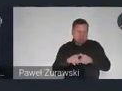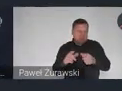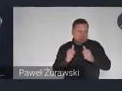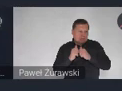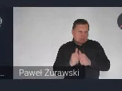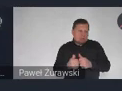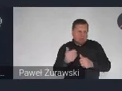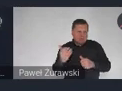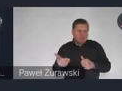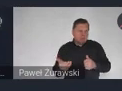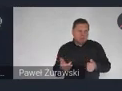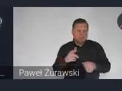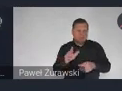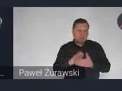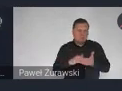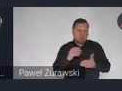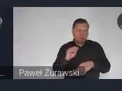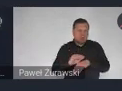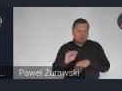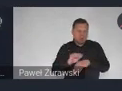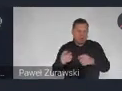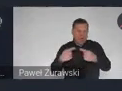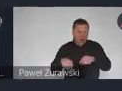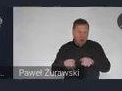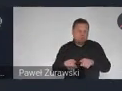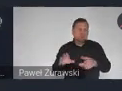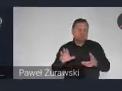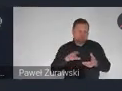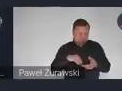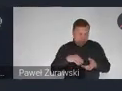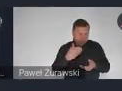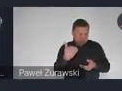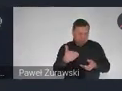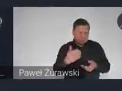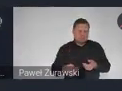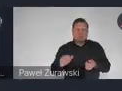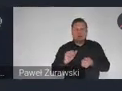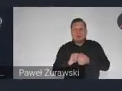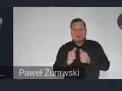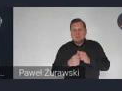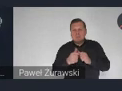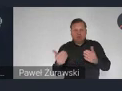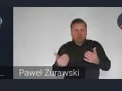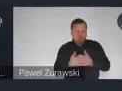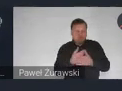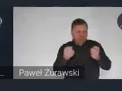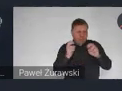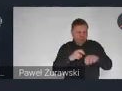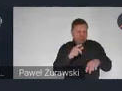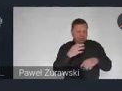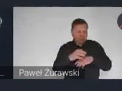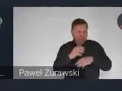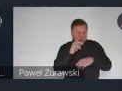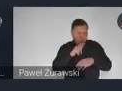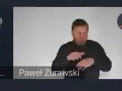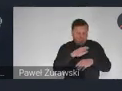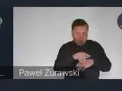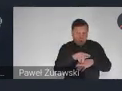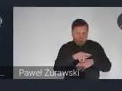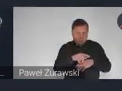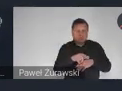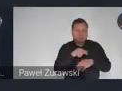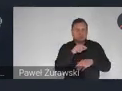w ramach edukacji Obywatelskiej oraz nowo powstały Uniwersytet Ludowy nie może